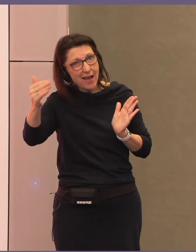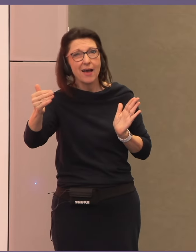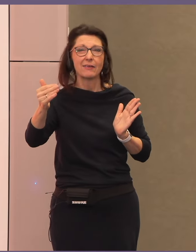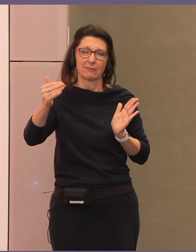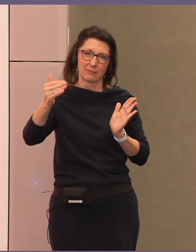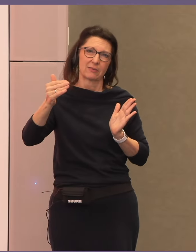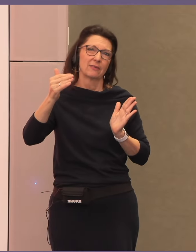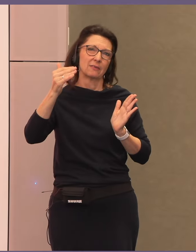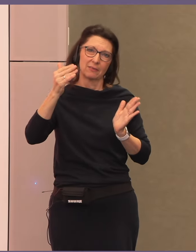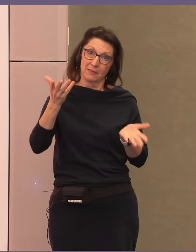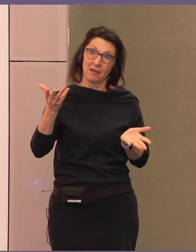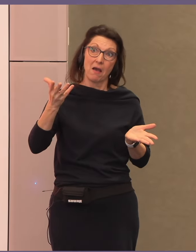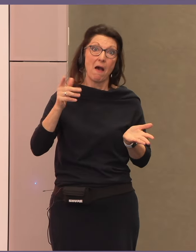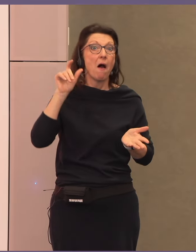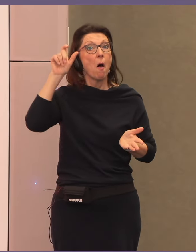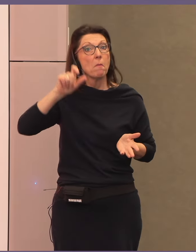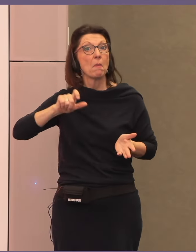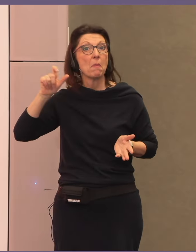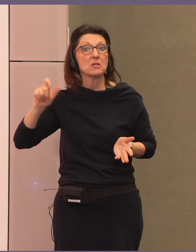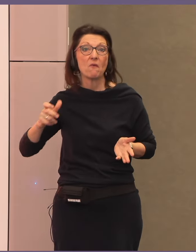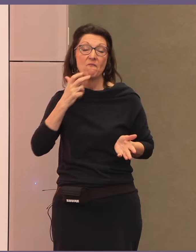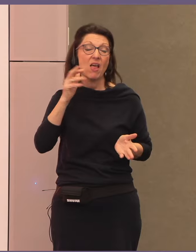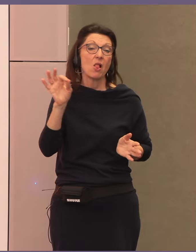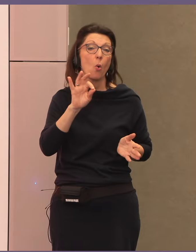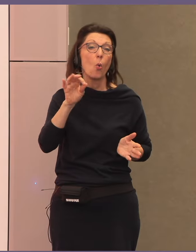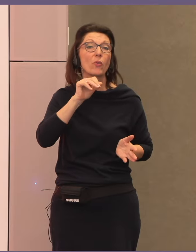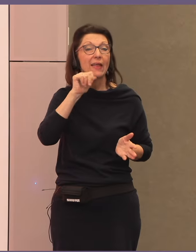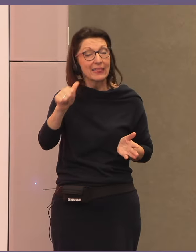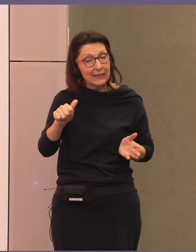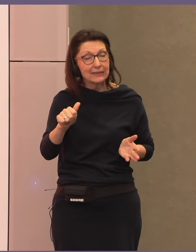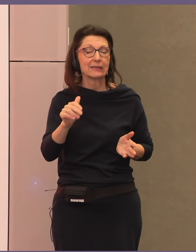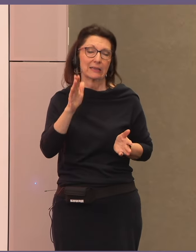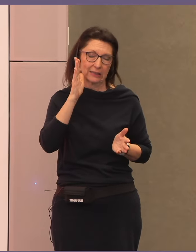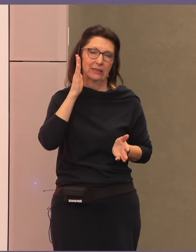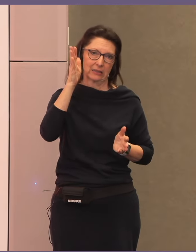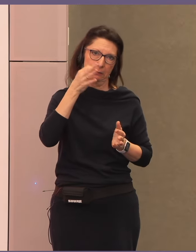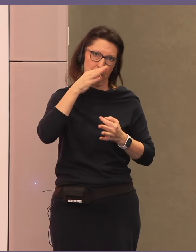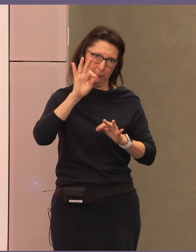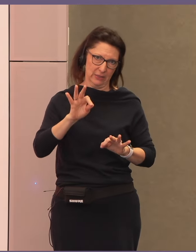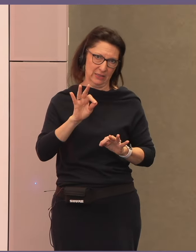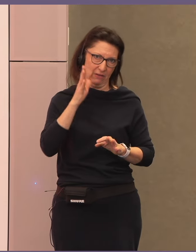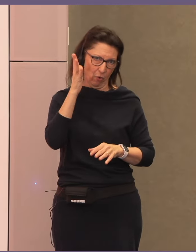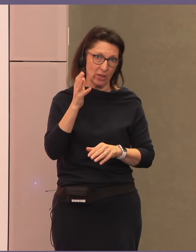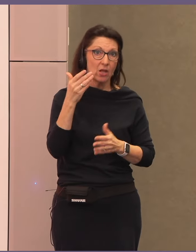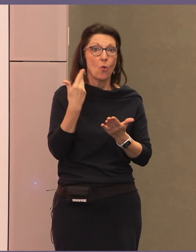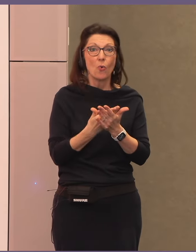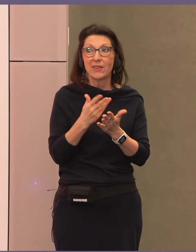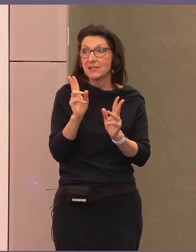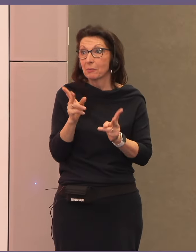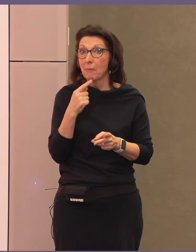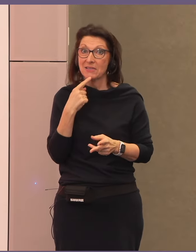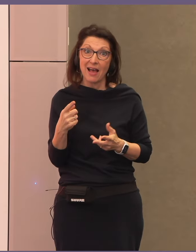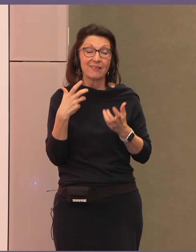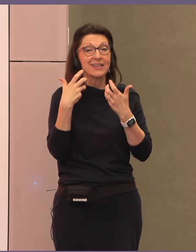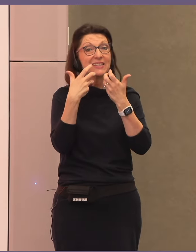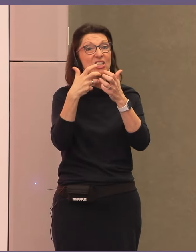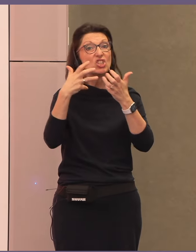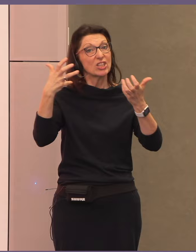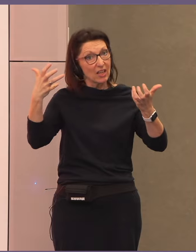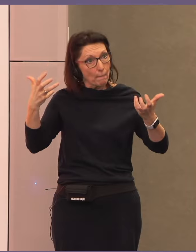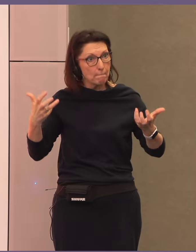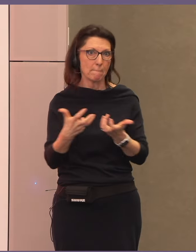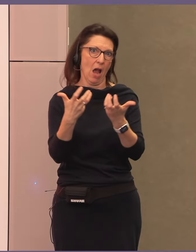Antifeministen das nun wollten oder nicht. Und daran sieht man, Geschichte wird gemacht. Die akademischen